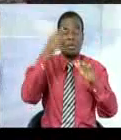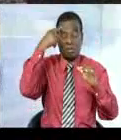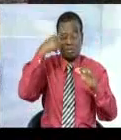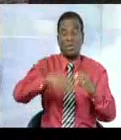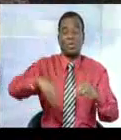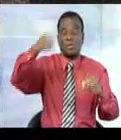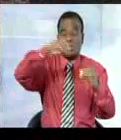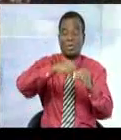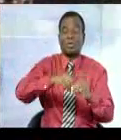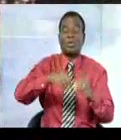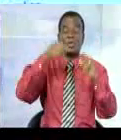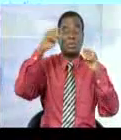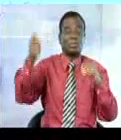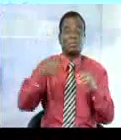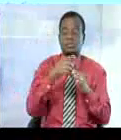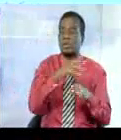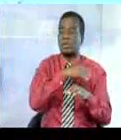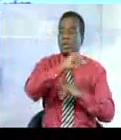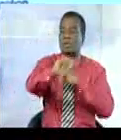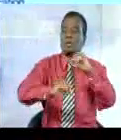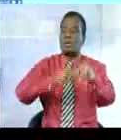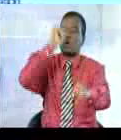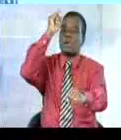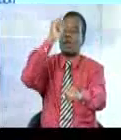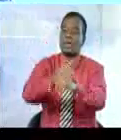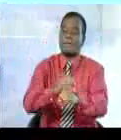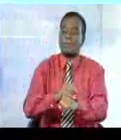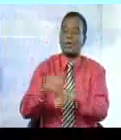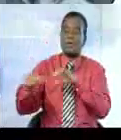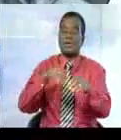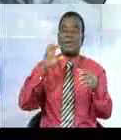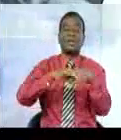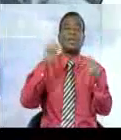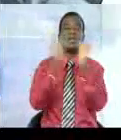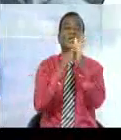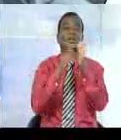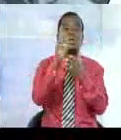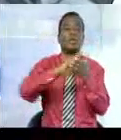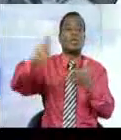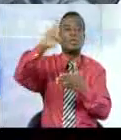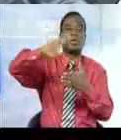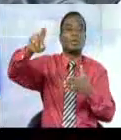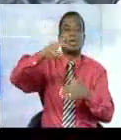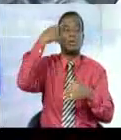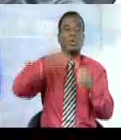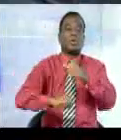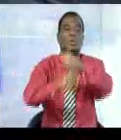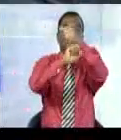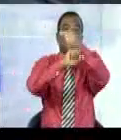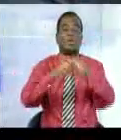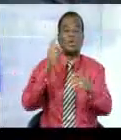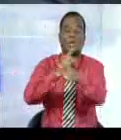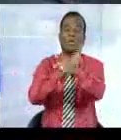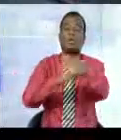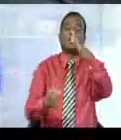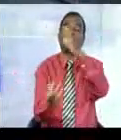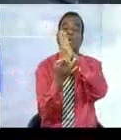sa notoriété au plan national et international. Faire de l'INPHB un creuset majeur pour soutenir le